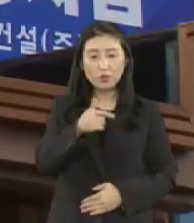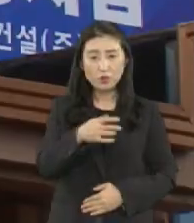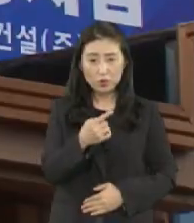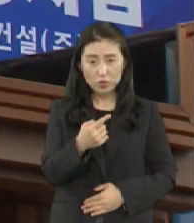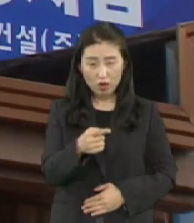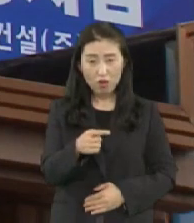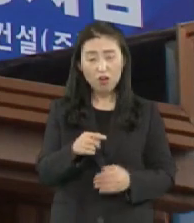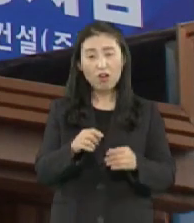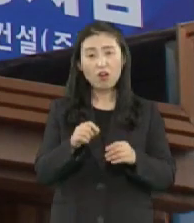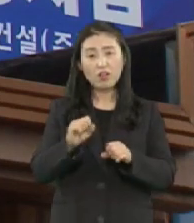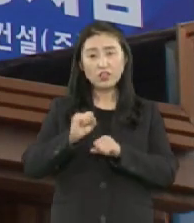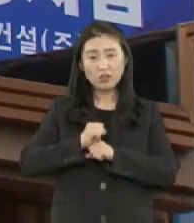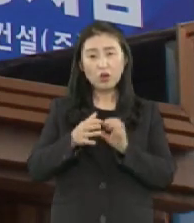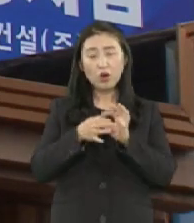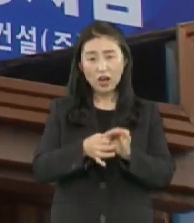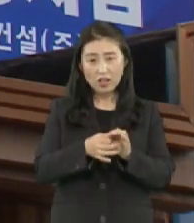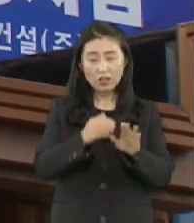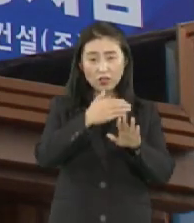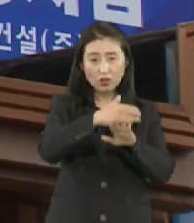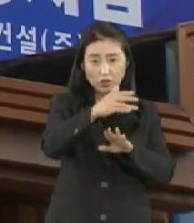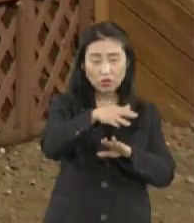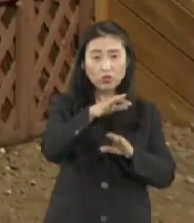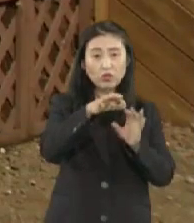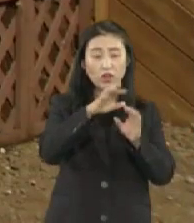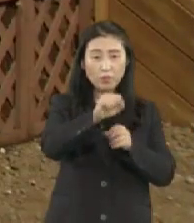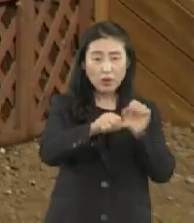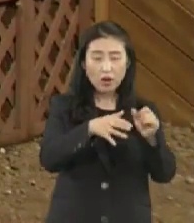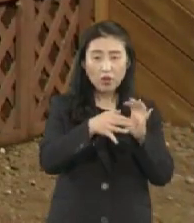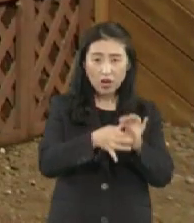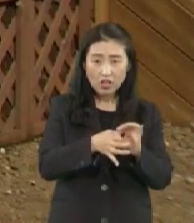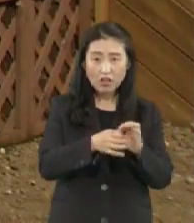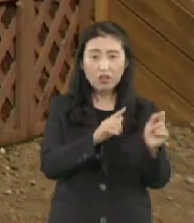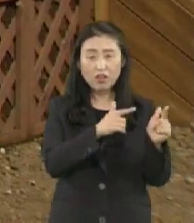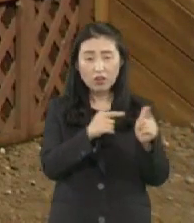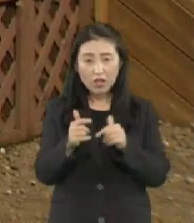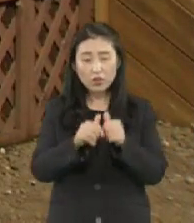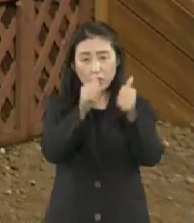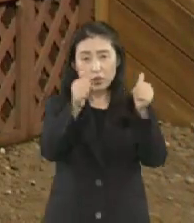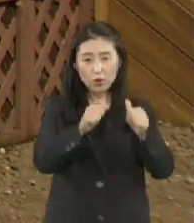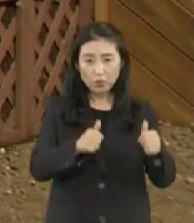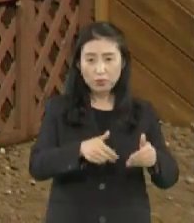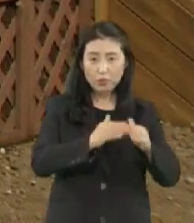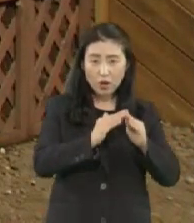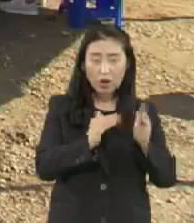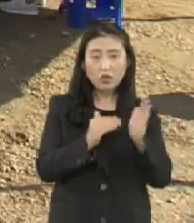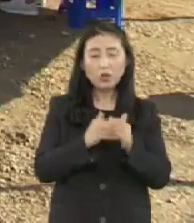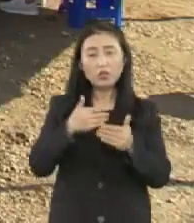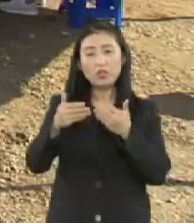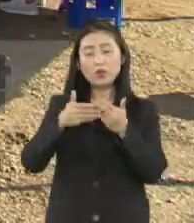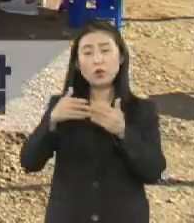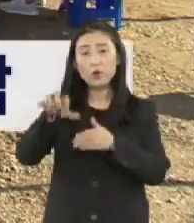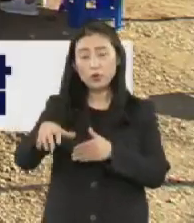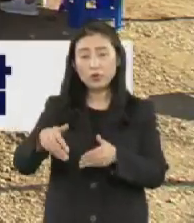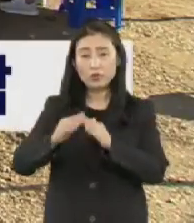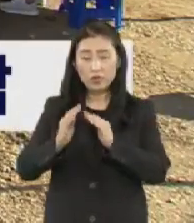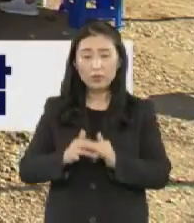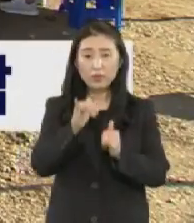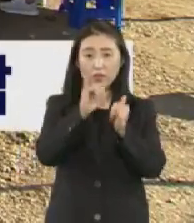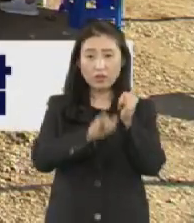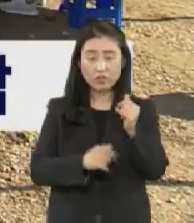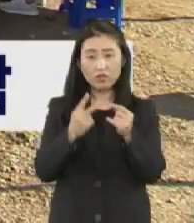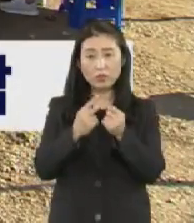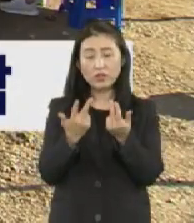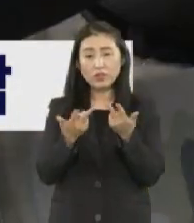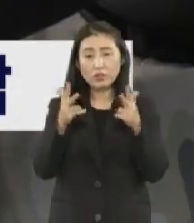장군 을 주제로 한 독방 개척 전투 조형물과 여진족을 물리치는 체험 공간도 조성됩니다 역사 테마공원